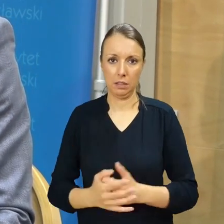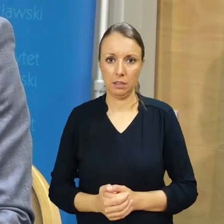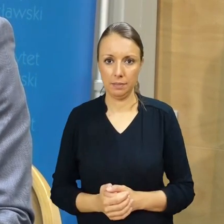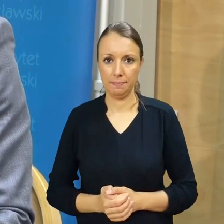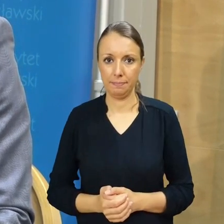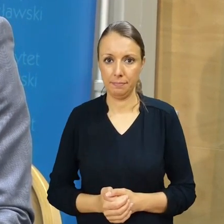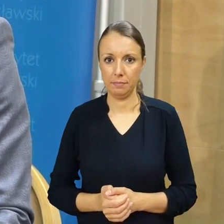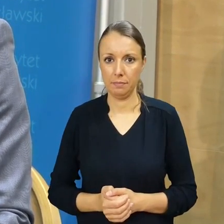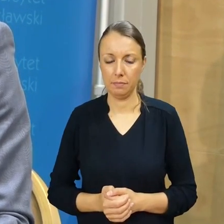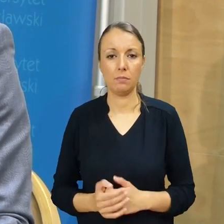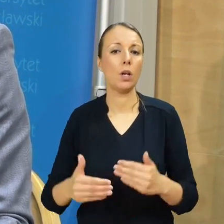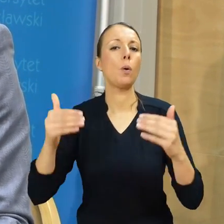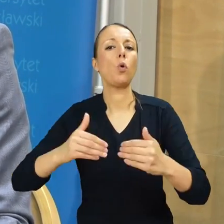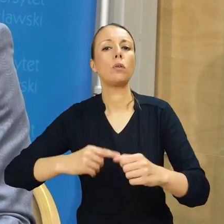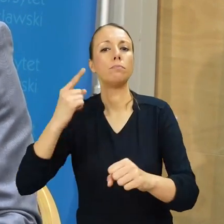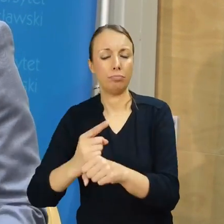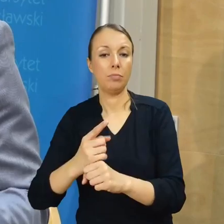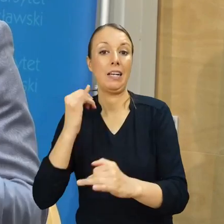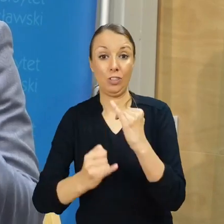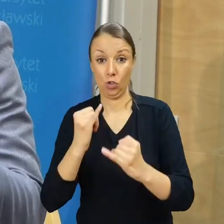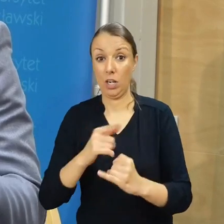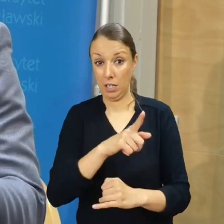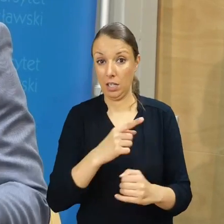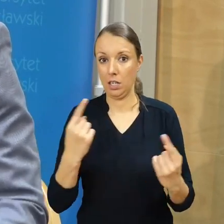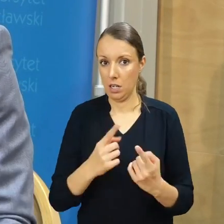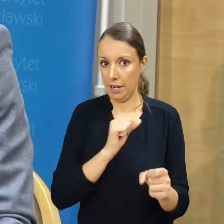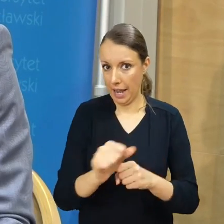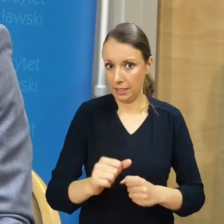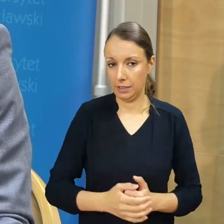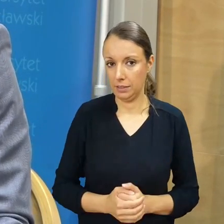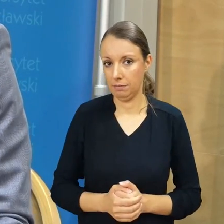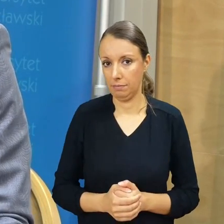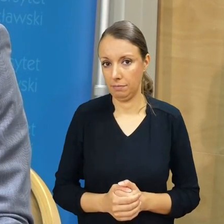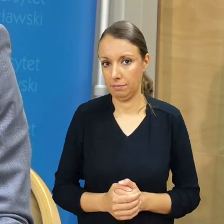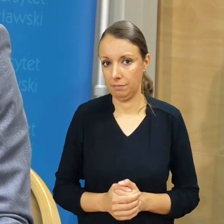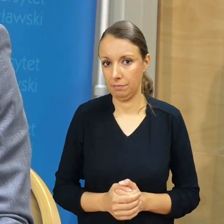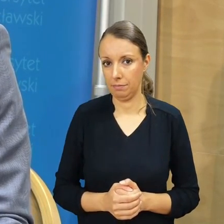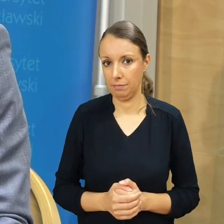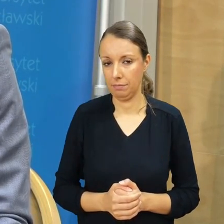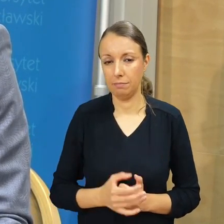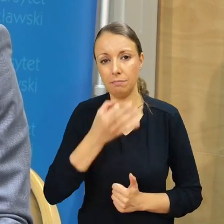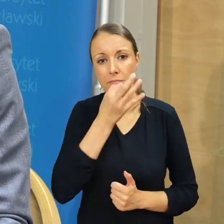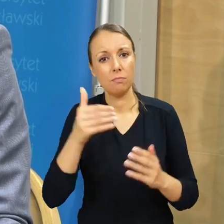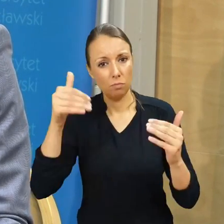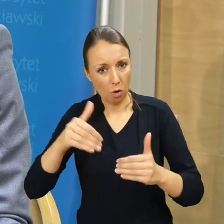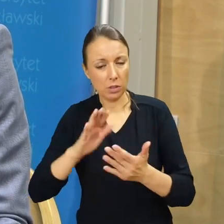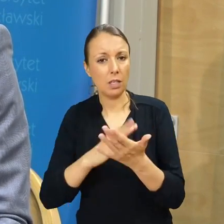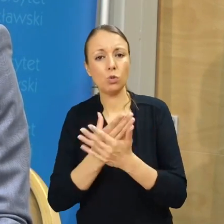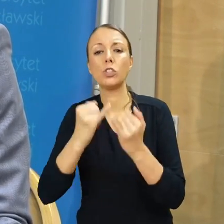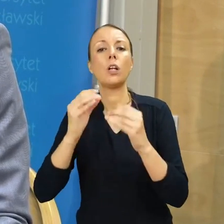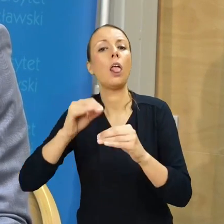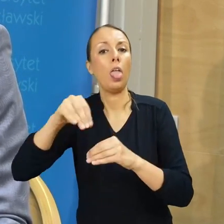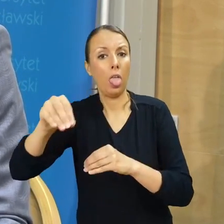powiem, rozstrzygnąć, o ile stan istnieje, czy tu nie można by było jednak skarżyć bezpośrednio tej przewlekłości? Bo owszem, nie jest